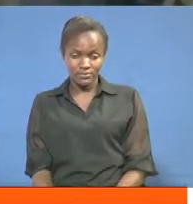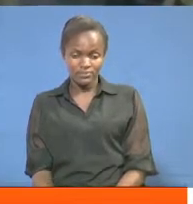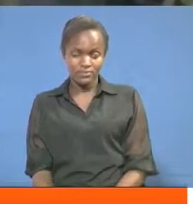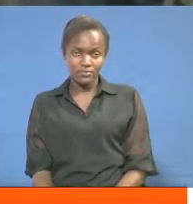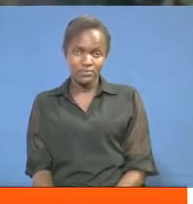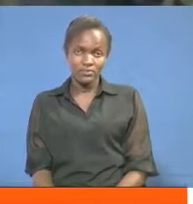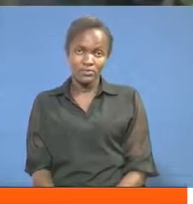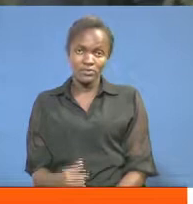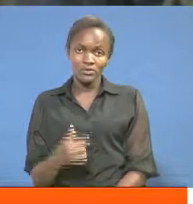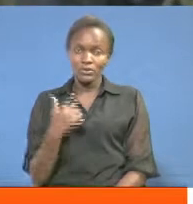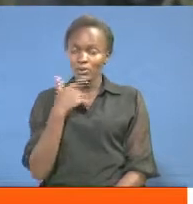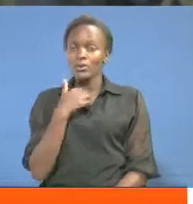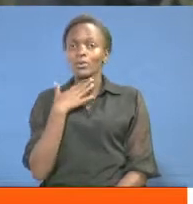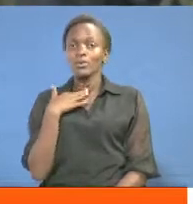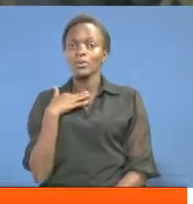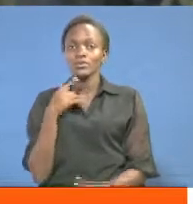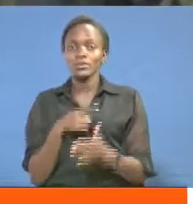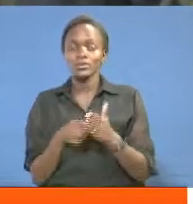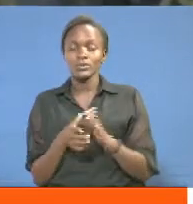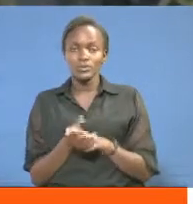wale wanataka lete